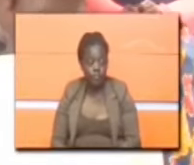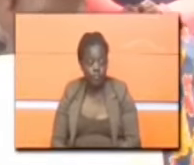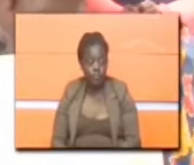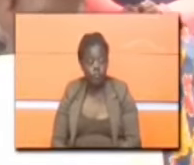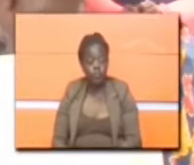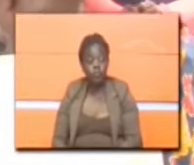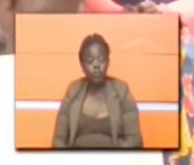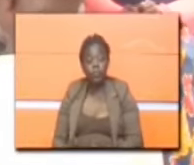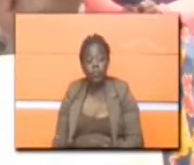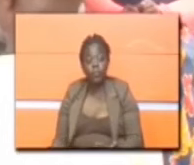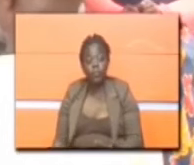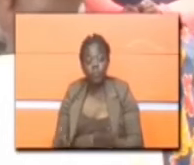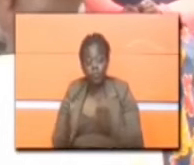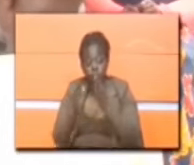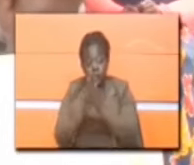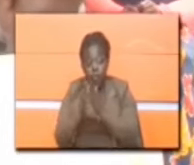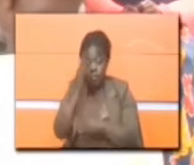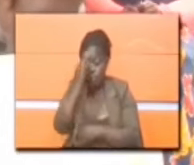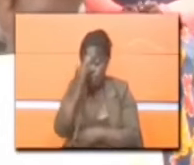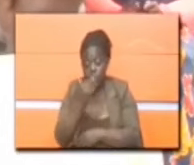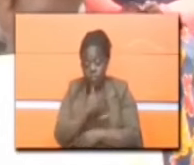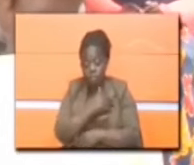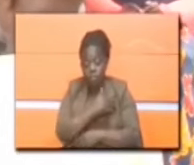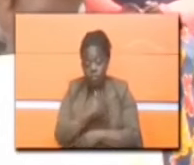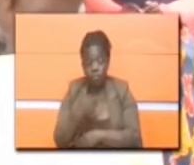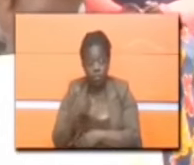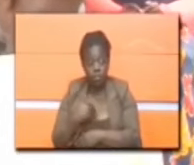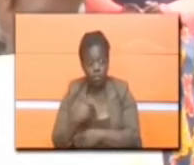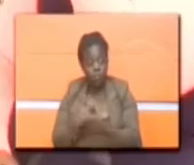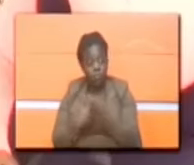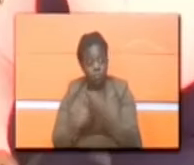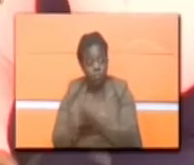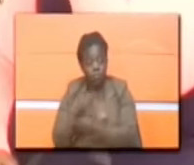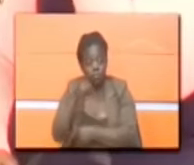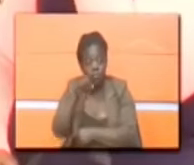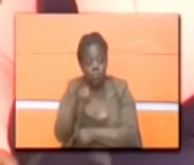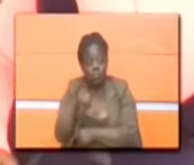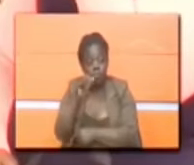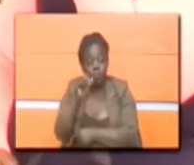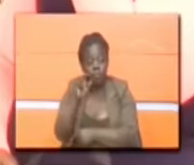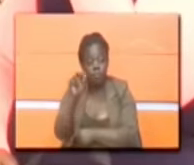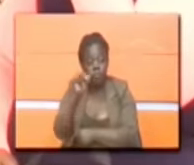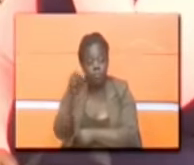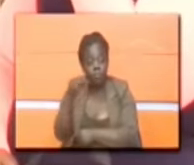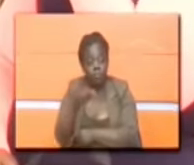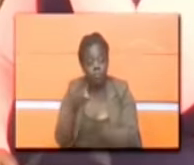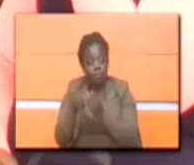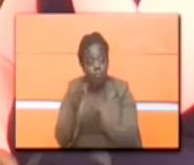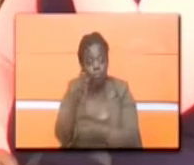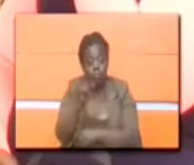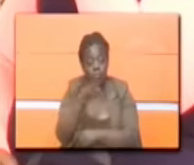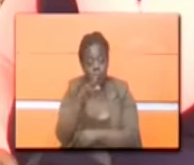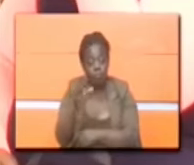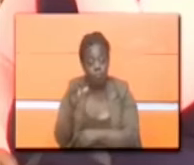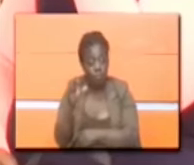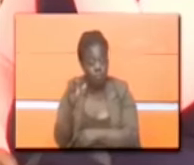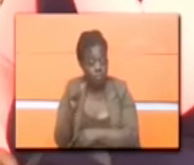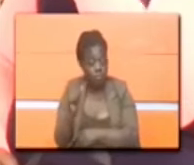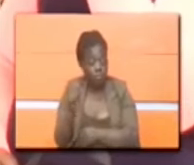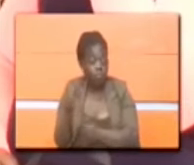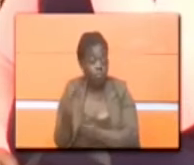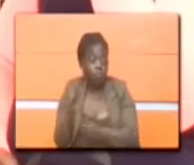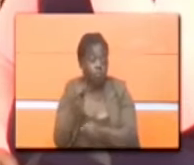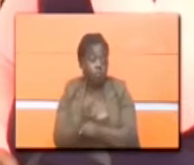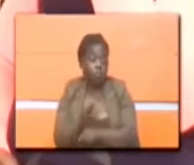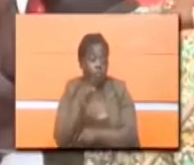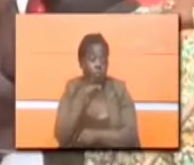Misa ku ludda olw'abakatoliki ekulembeddwa mu Faaza Charles Ssuuna owa Kitaguba Parish nga yeetabiddwamu n'akulira KCCA Dr. Dorothy Kisaka n'abakozi